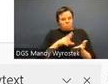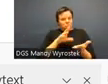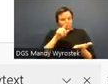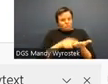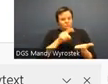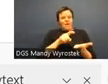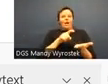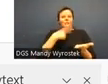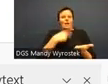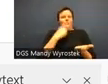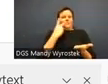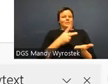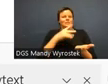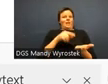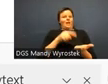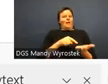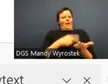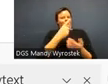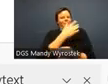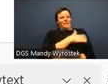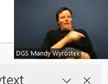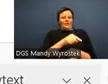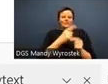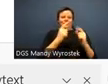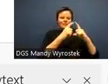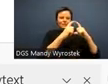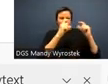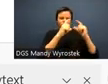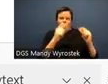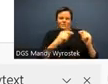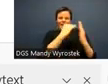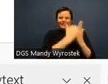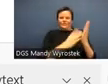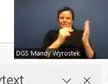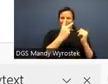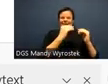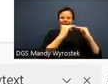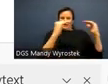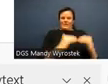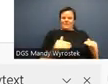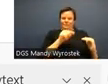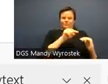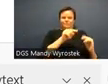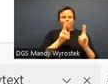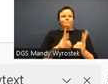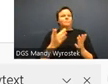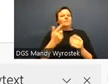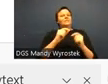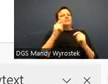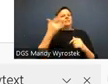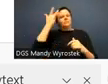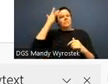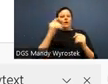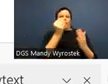hat hier, ich habe hier die Wörter eingegeben, Prüfung, Beratung und Training. Und